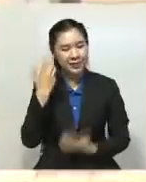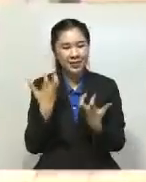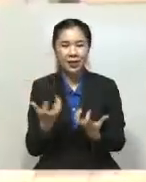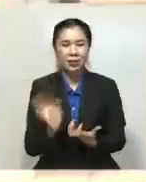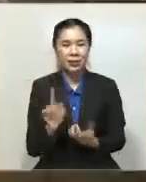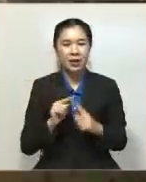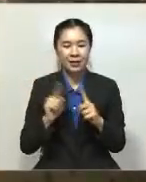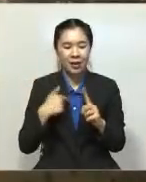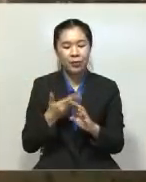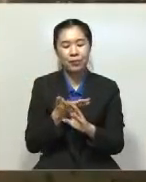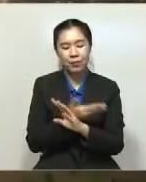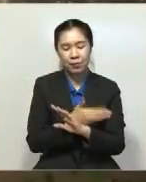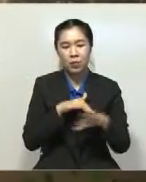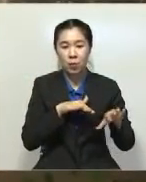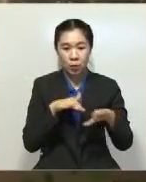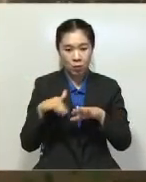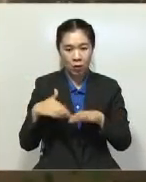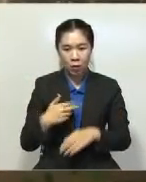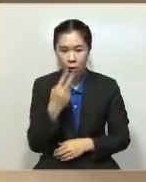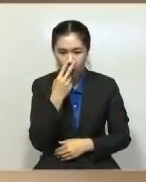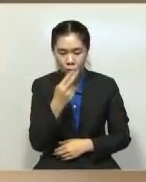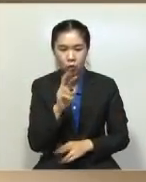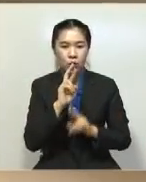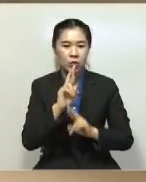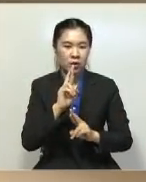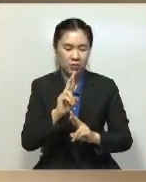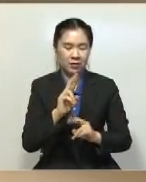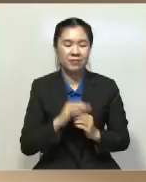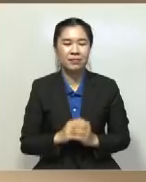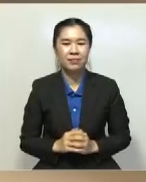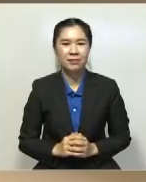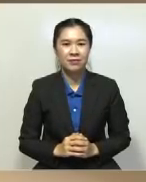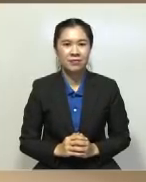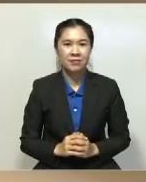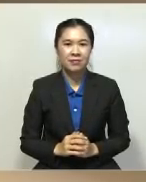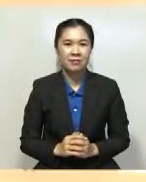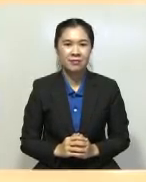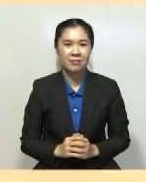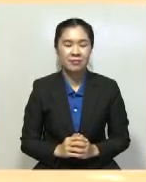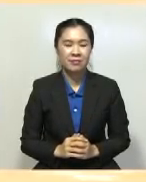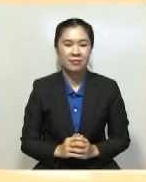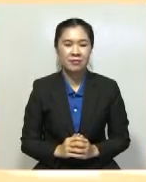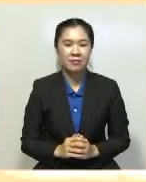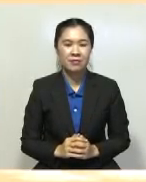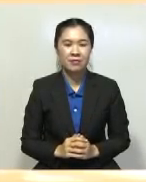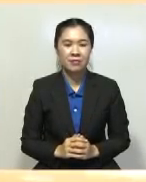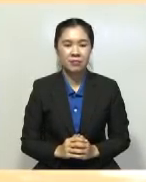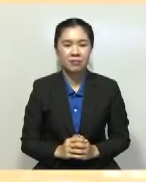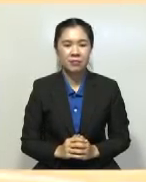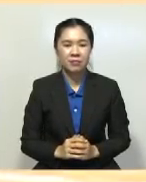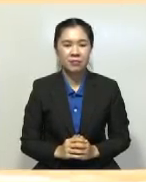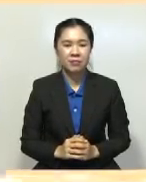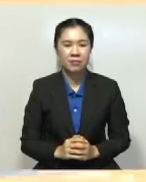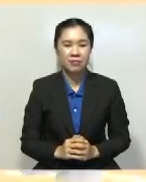รียมความพร้อมรับสถานการณ์แล้วแต่ก็ต้องคอยเฝ้าระวังติดตามสถานการณ์กันอย่างต่อเนื่องครับ ก็เตรียม